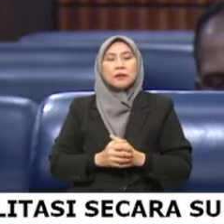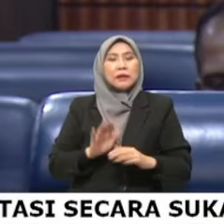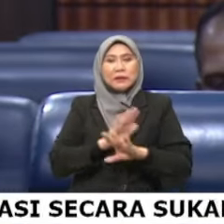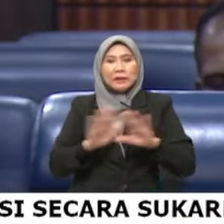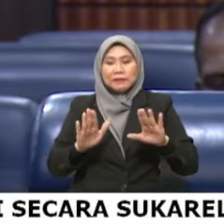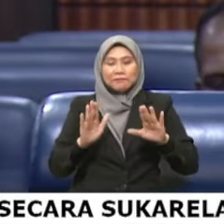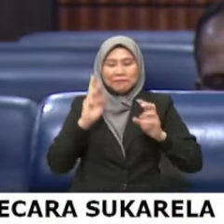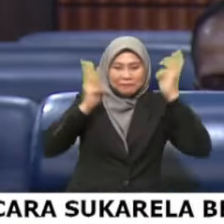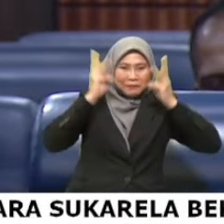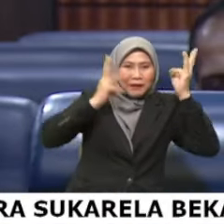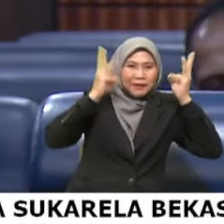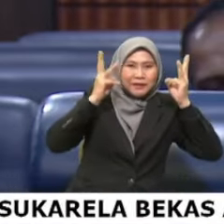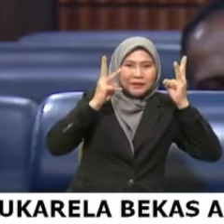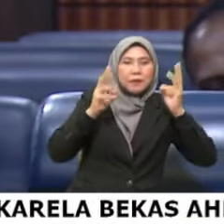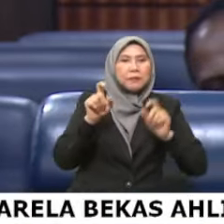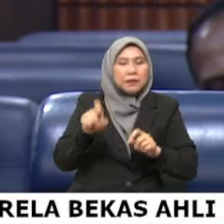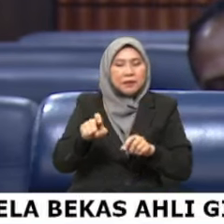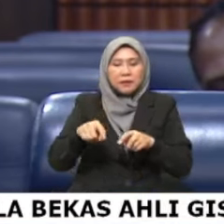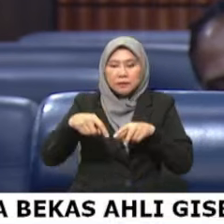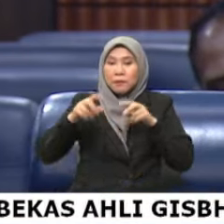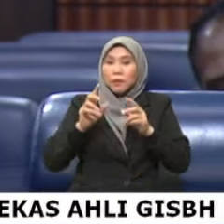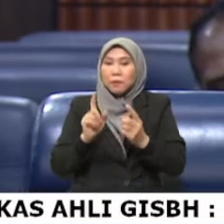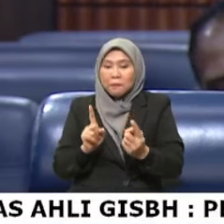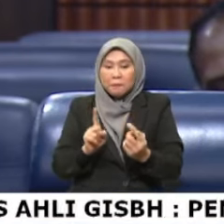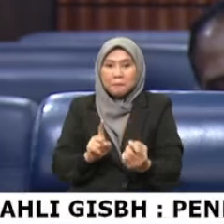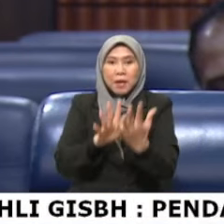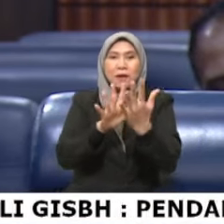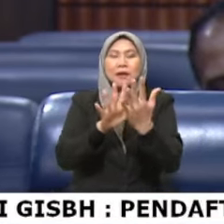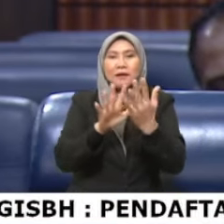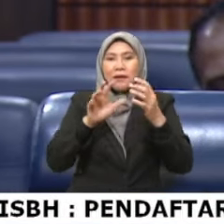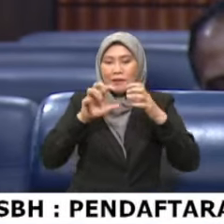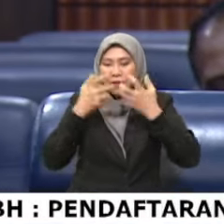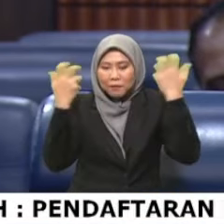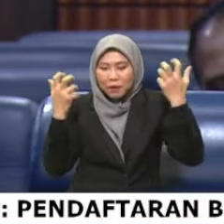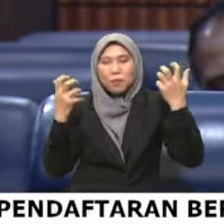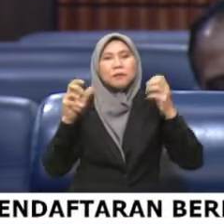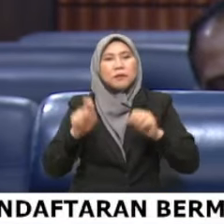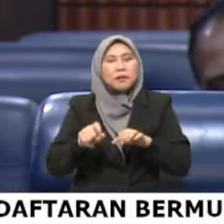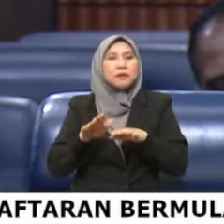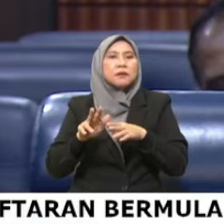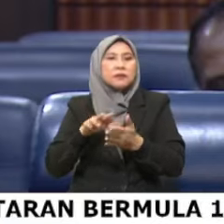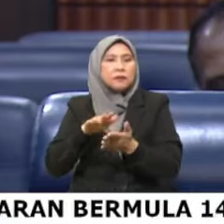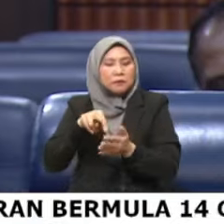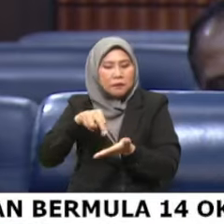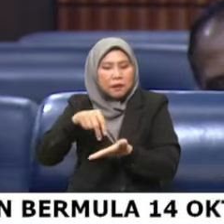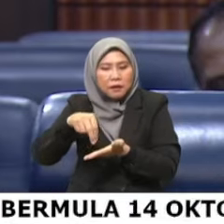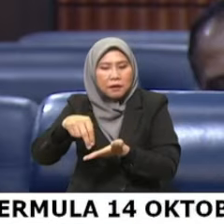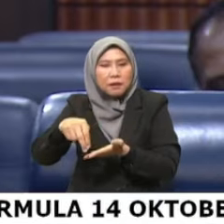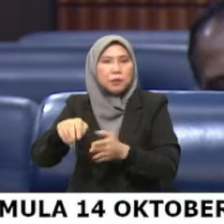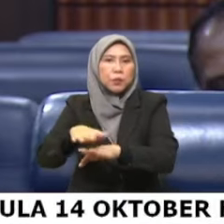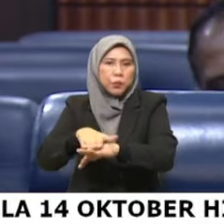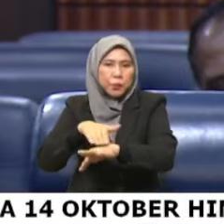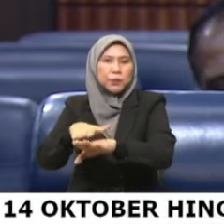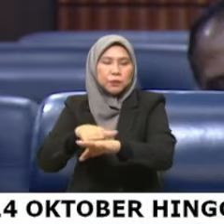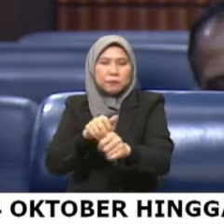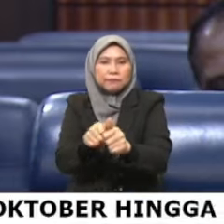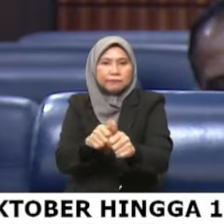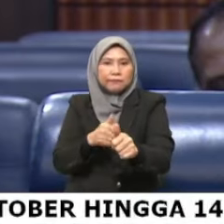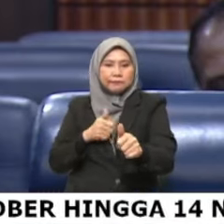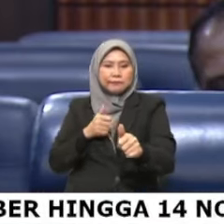panik dan bergerak secara perlahan-lahan untuk menjauhkan diri daripada hidup beliau.